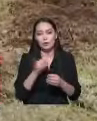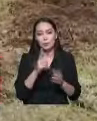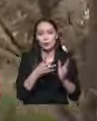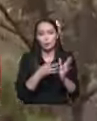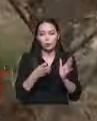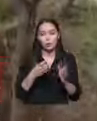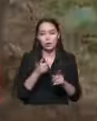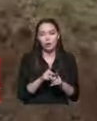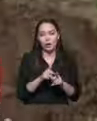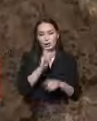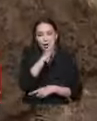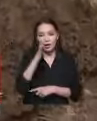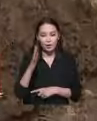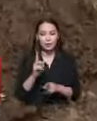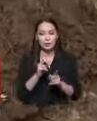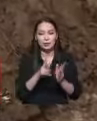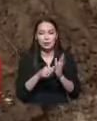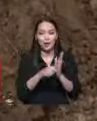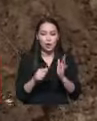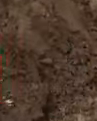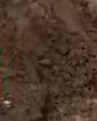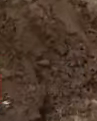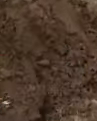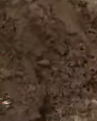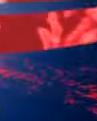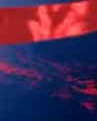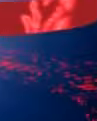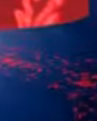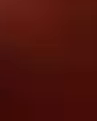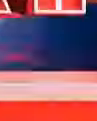жапырақты ағаш пен 2600 бұта егілген.